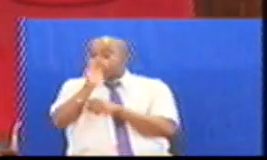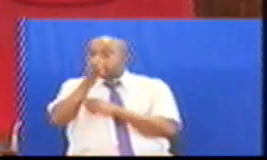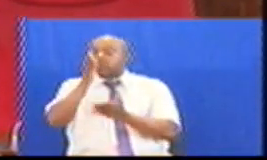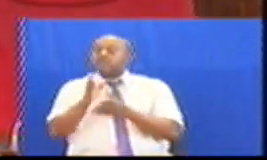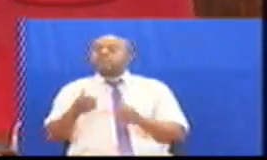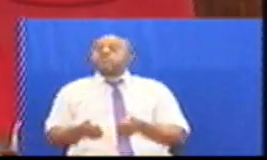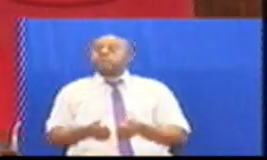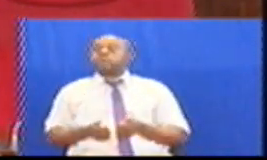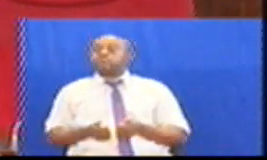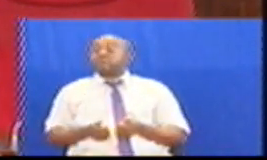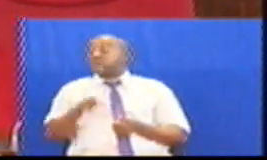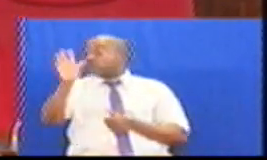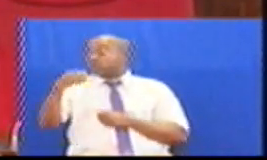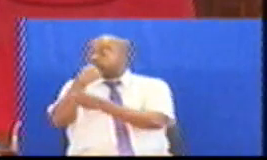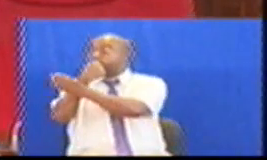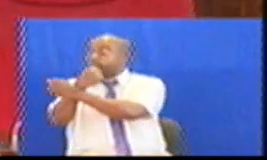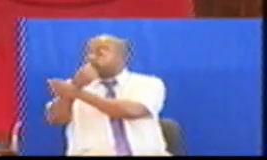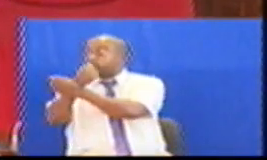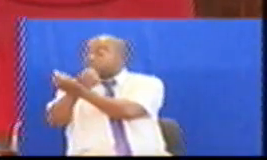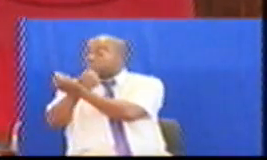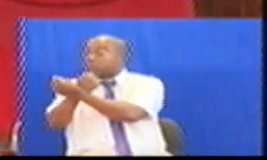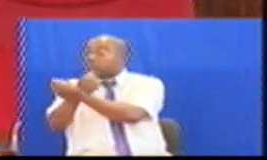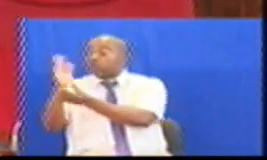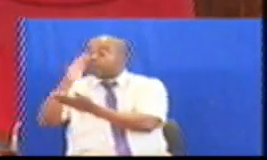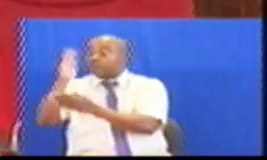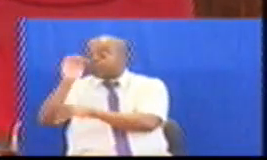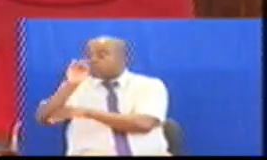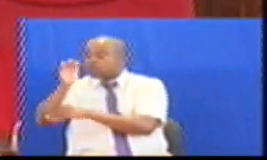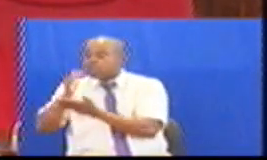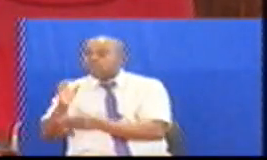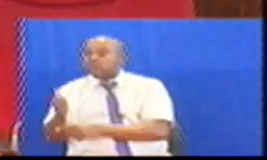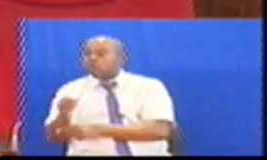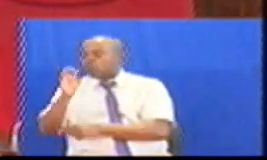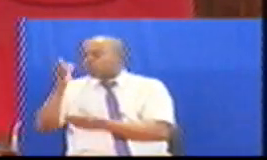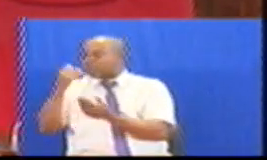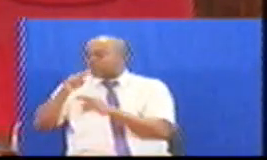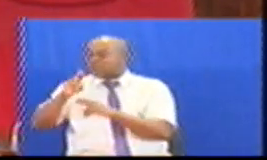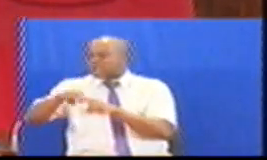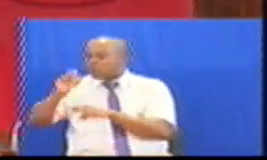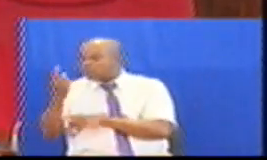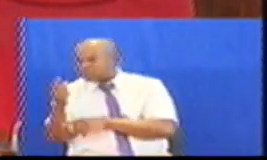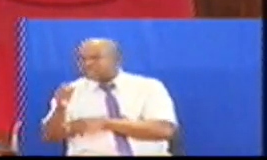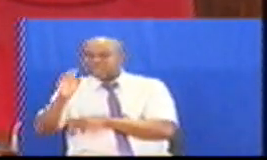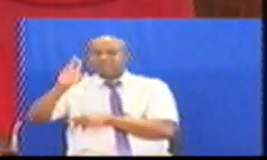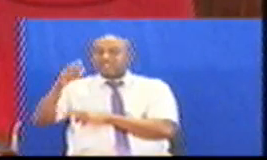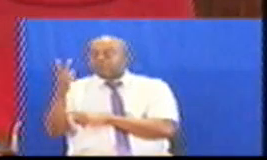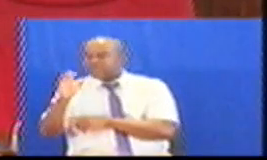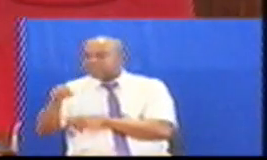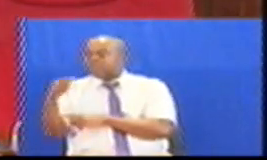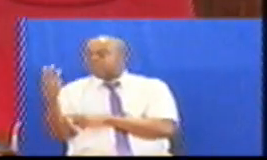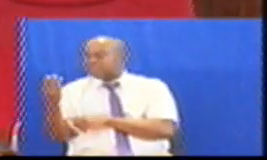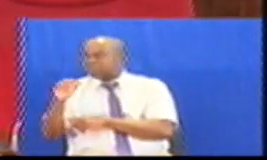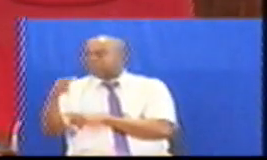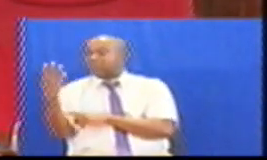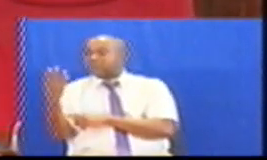haujakamilika. Wako kule mahakamani, wako magerezani, wengine wamekaa mwaka mmoja, miaka miwili, miaka mitatu, miaka